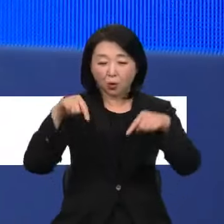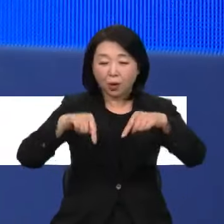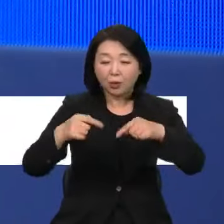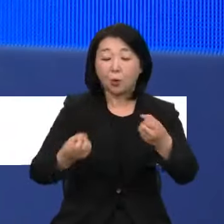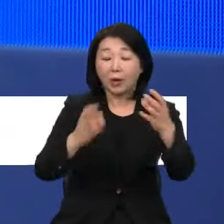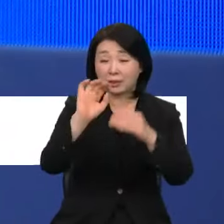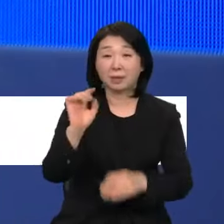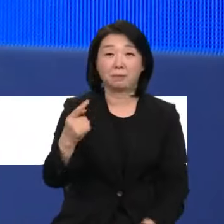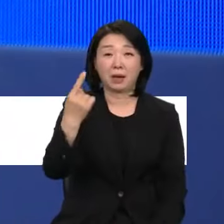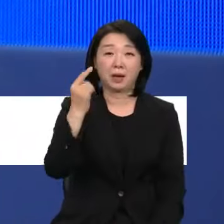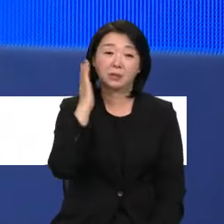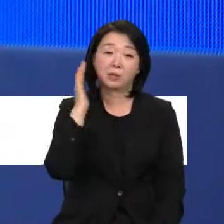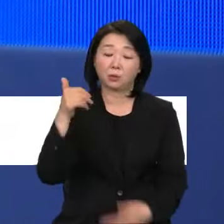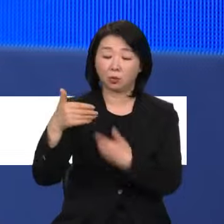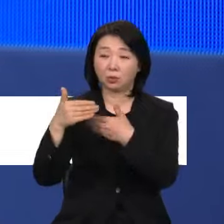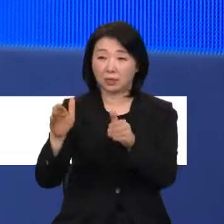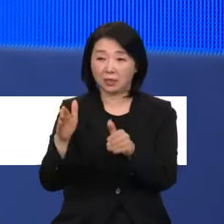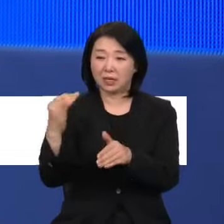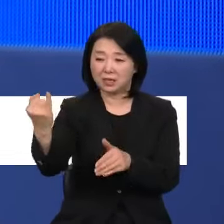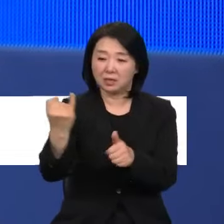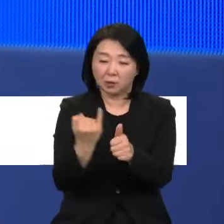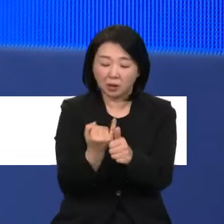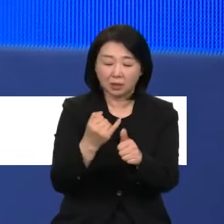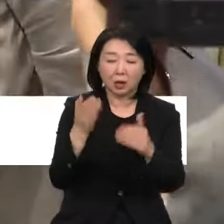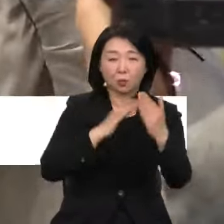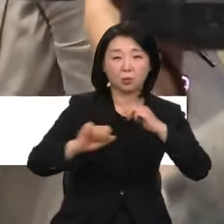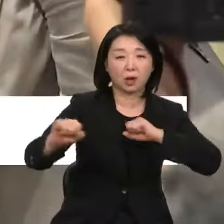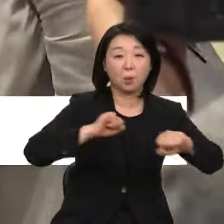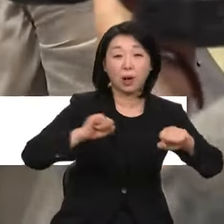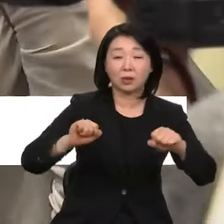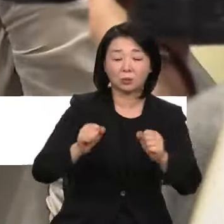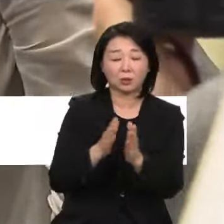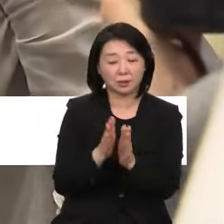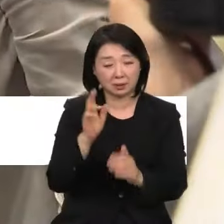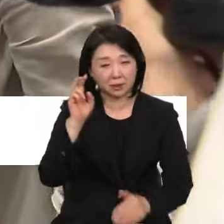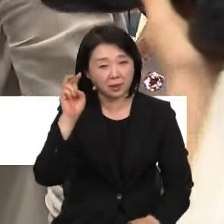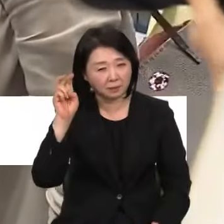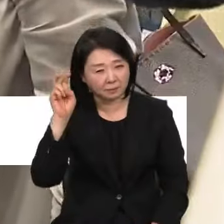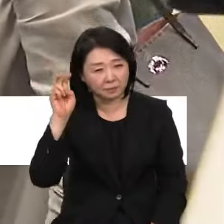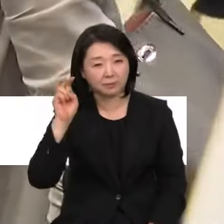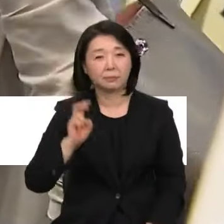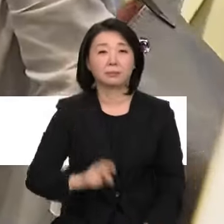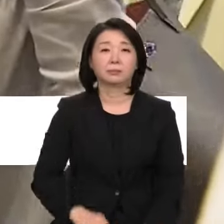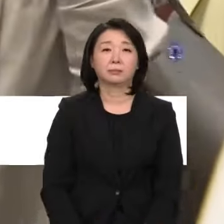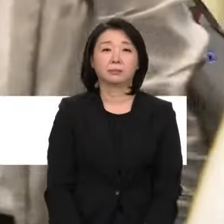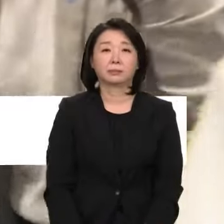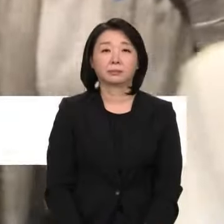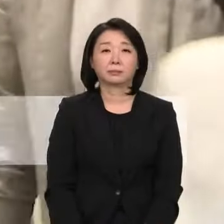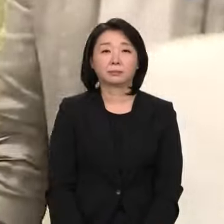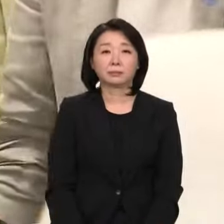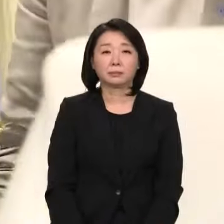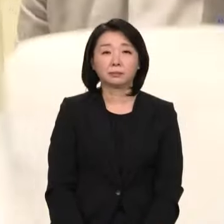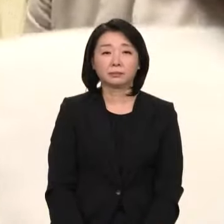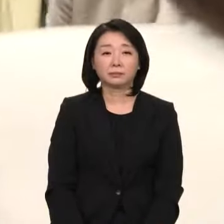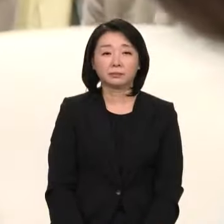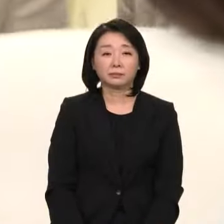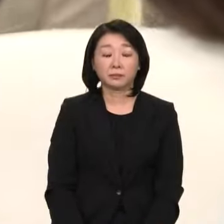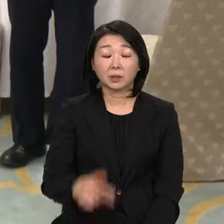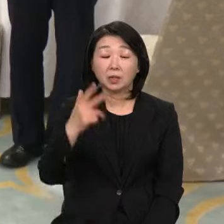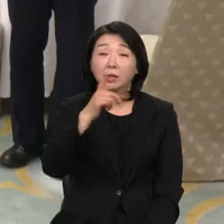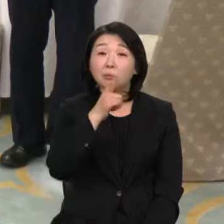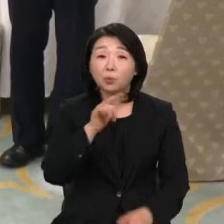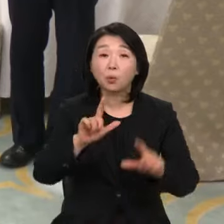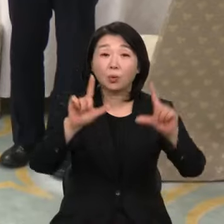계기로 대통령실이 김 여사의 공개 활동 재개 시점을 저울질하고 있다는 관측이 나옵니다. 다음 주